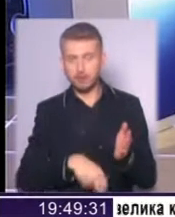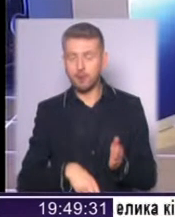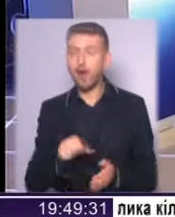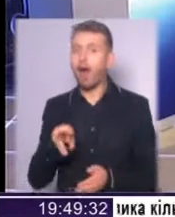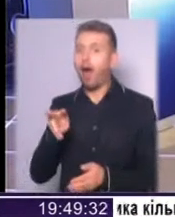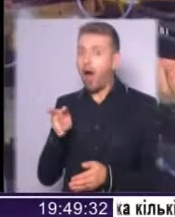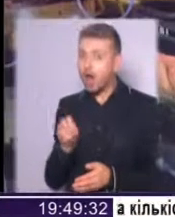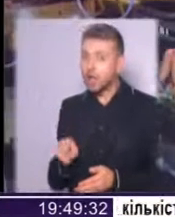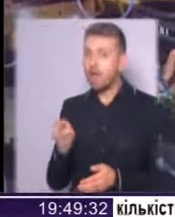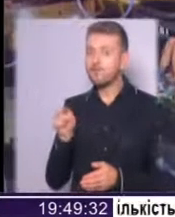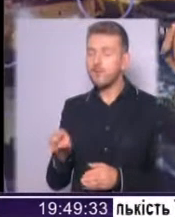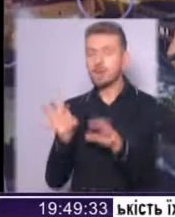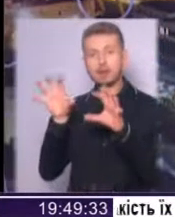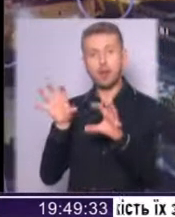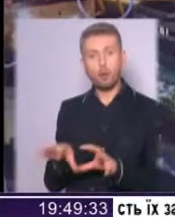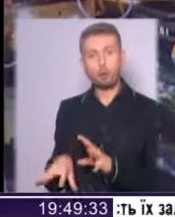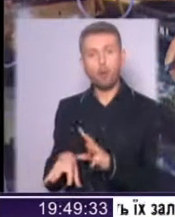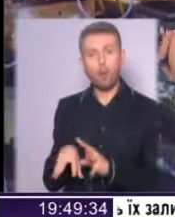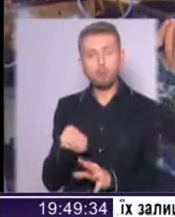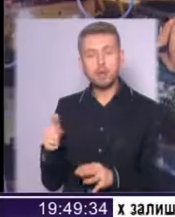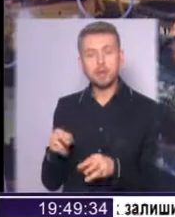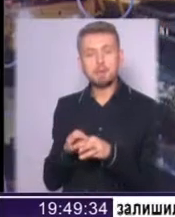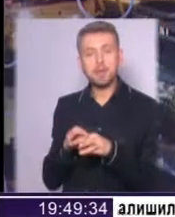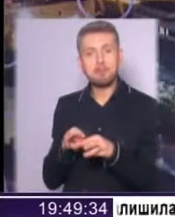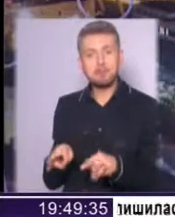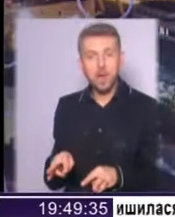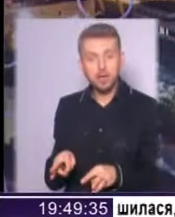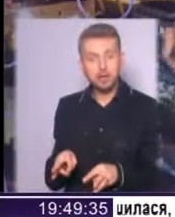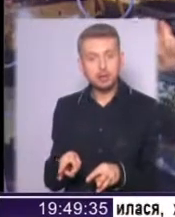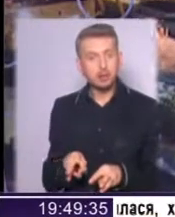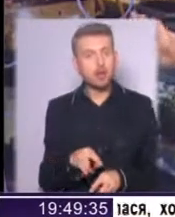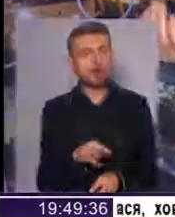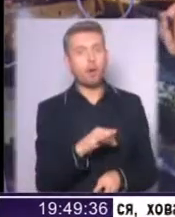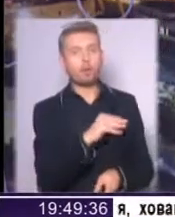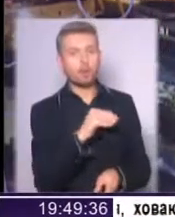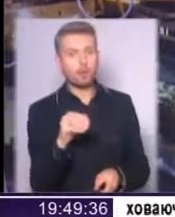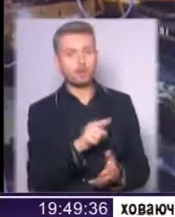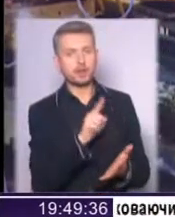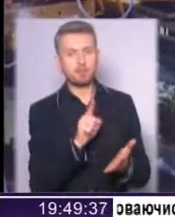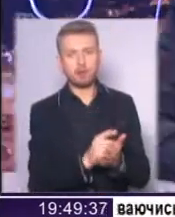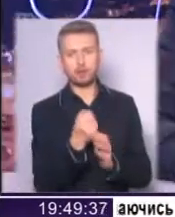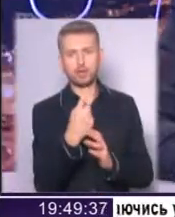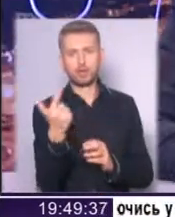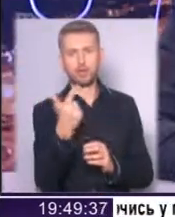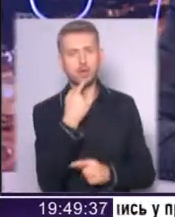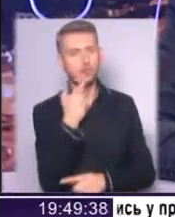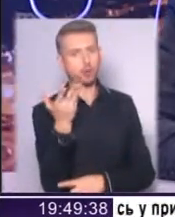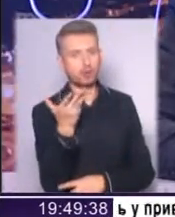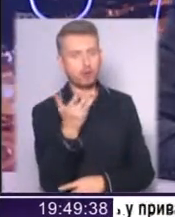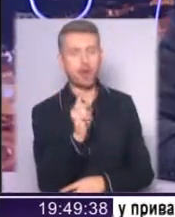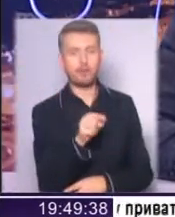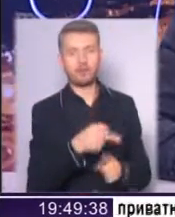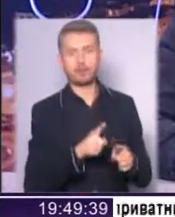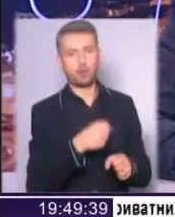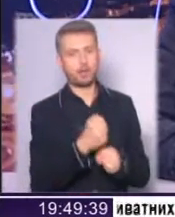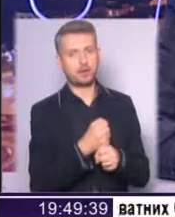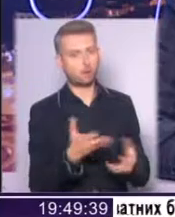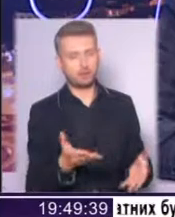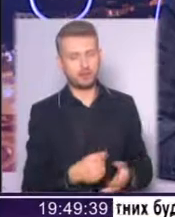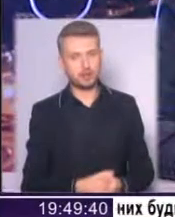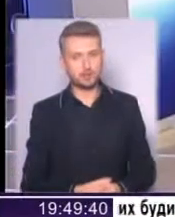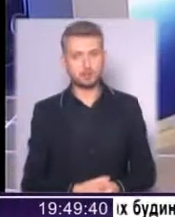жити наступний рік. Тобто, ну, тут, слухайте, він ще не прозвітував за 2 роки своєї діяльності жодного разу. І його вже давно готують